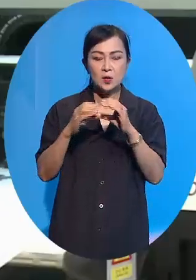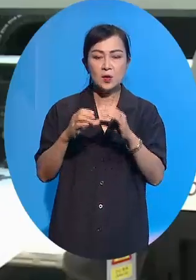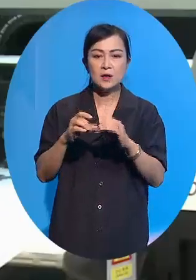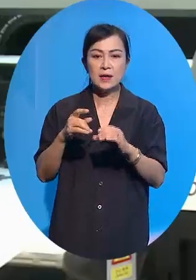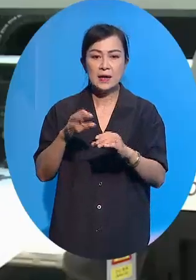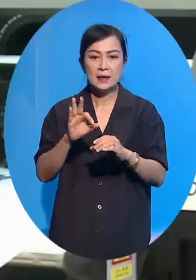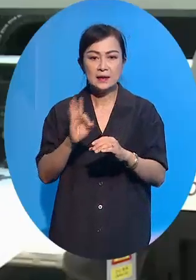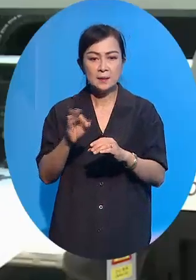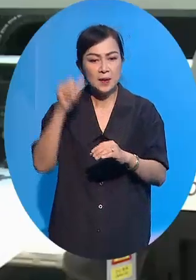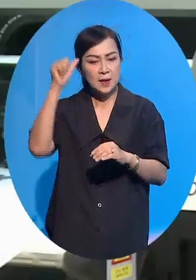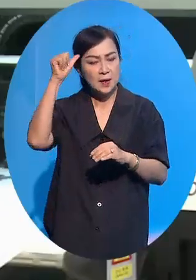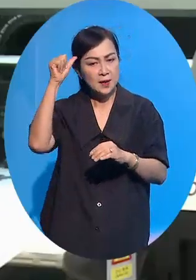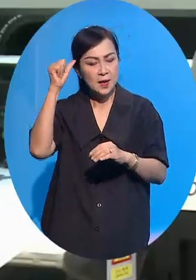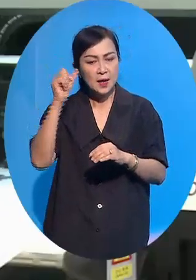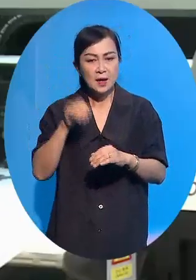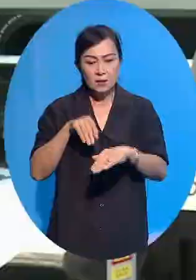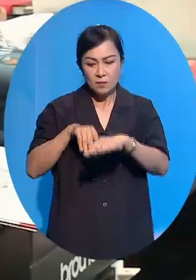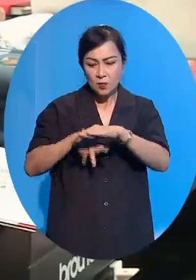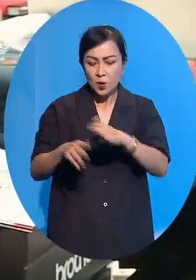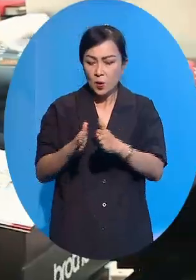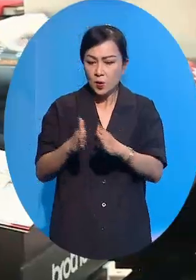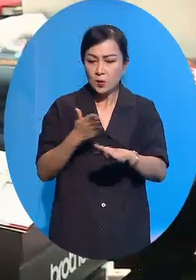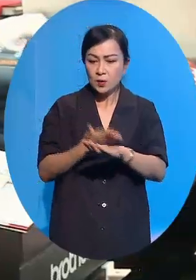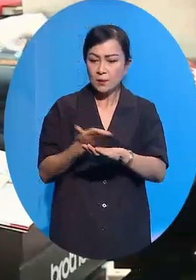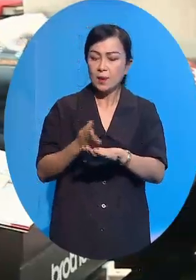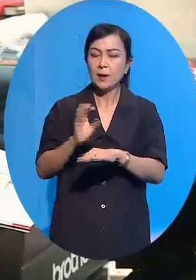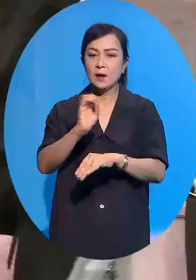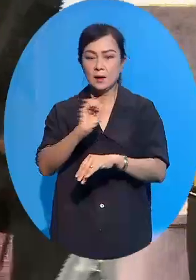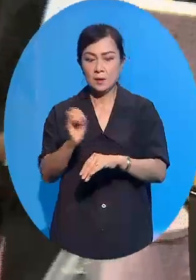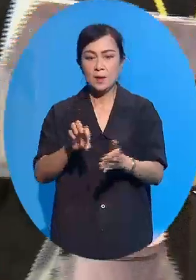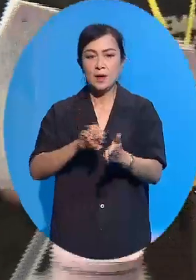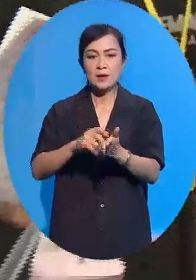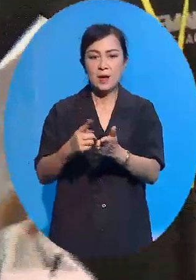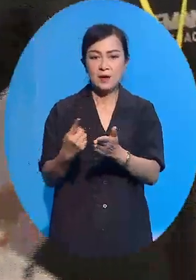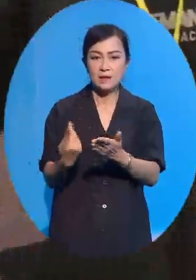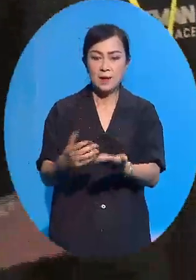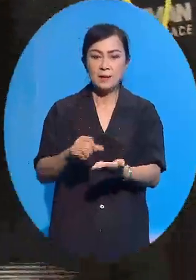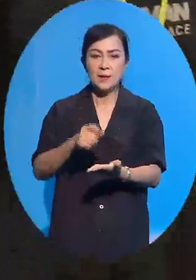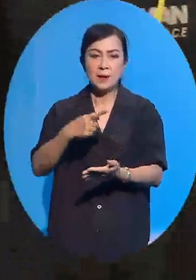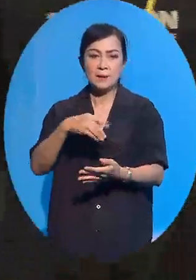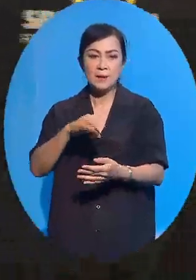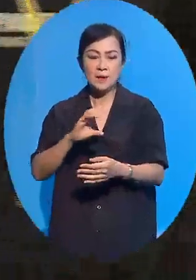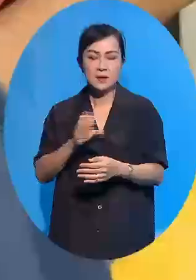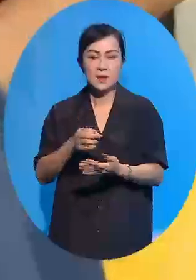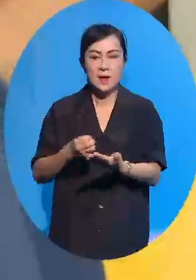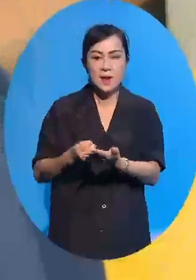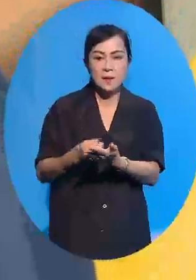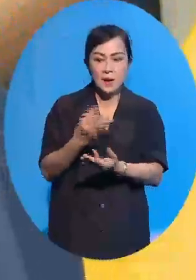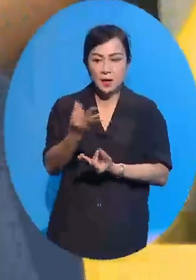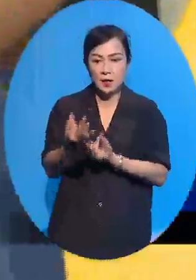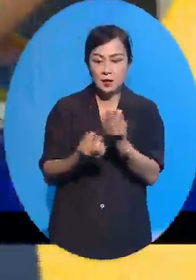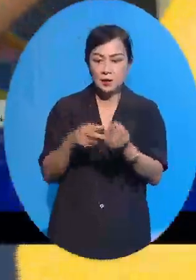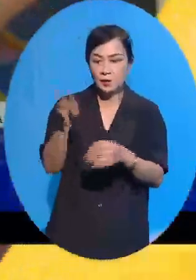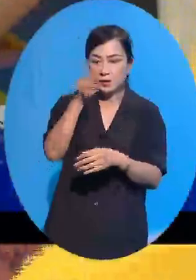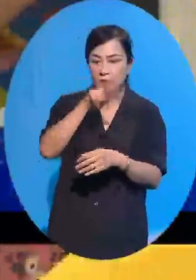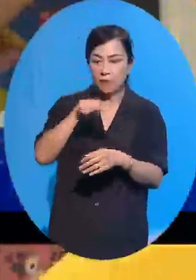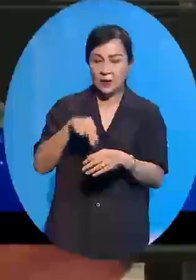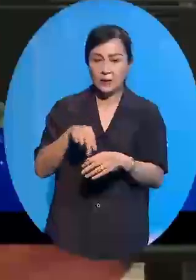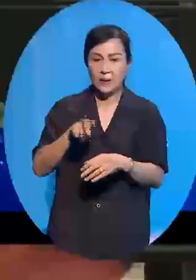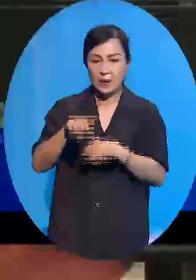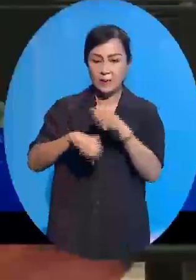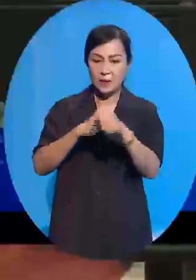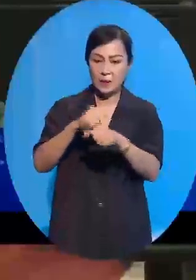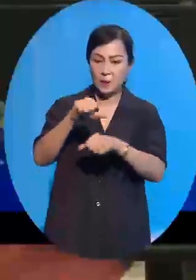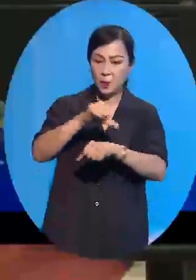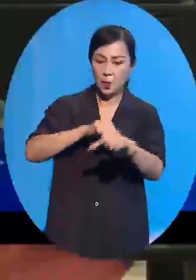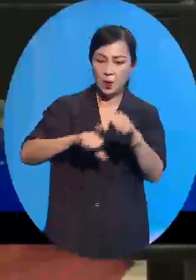stock, có nghĩa là chúng ta sẽ không bị tồn kho các sản phẩm. Các giải pháp công nghệ này hiện đang được SPC phân phối độc quyền tại thị trường Việt Nam. Sau hơn 20 năm